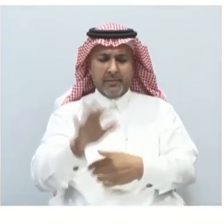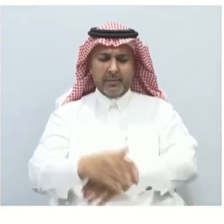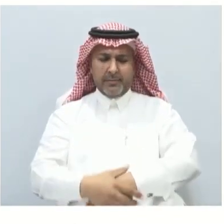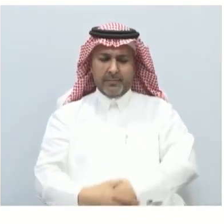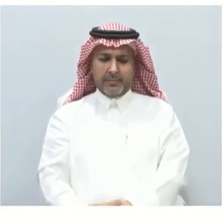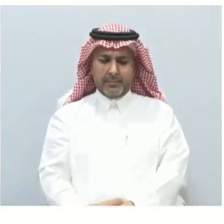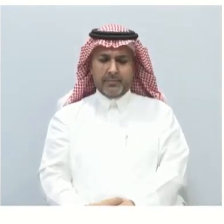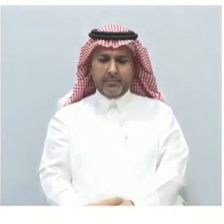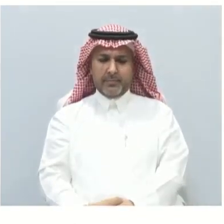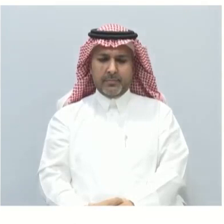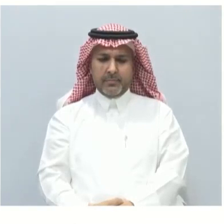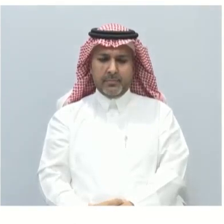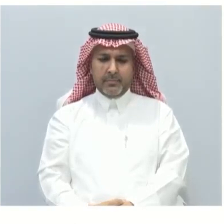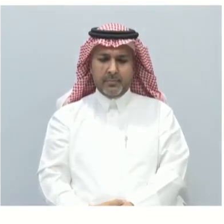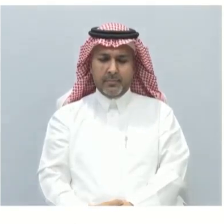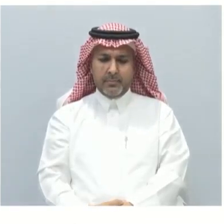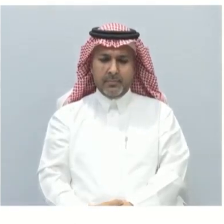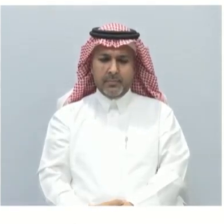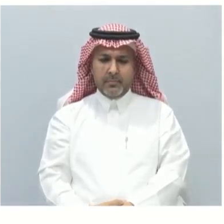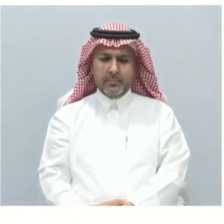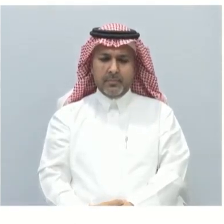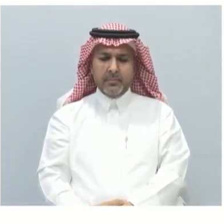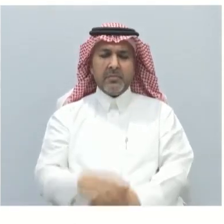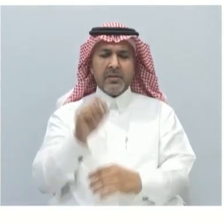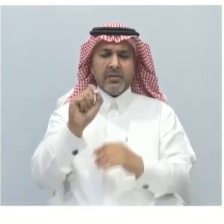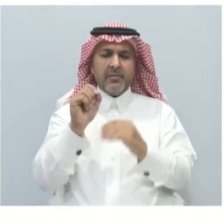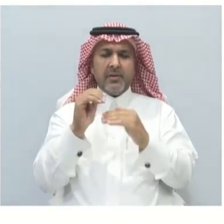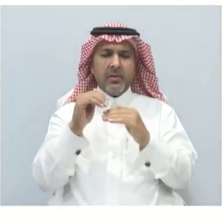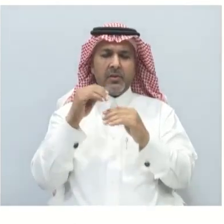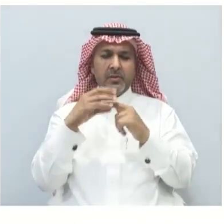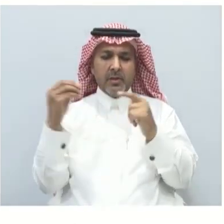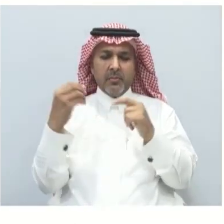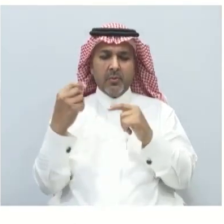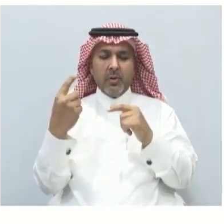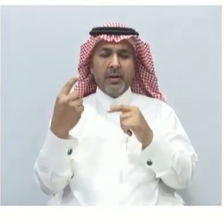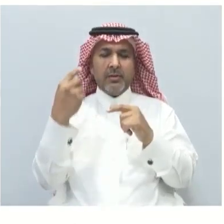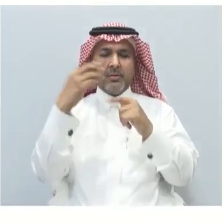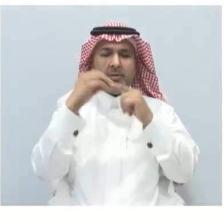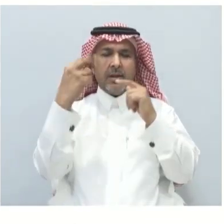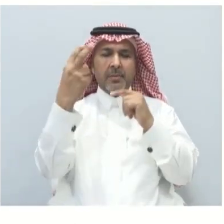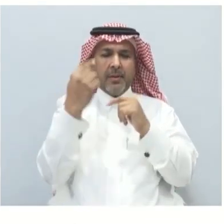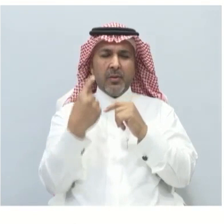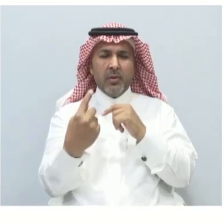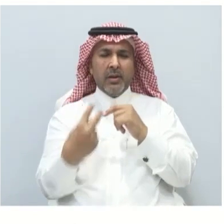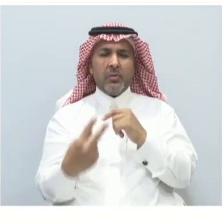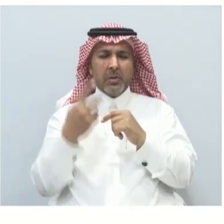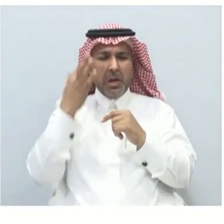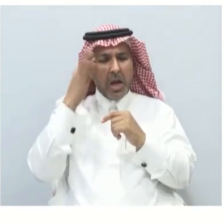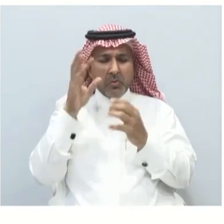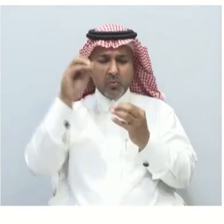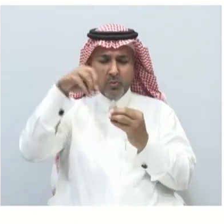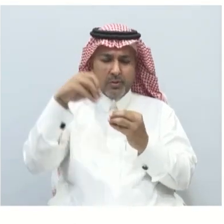من واي فما رايكم لو اخترنا الاكس مثلا الصفر مو سالب واحد وسالب اثنين وواحد واثنين